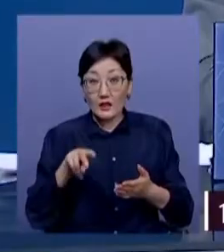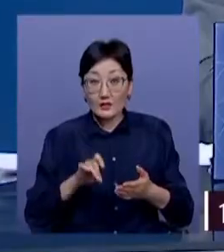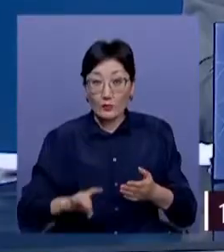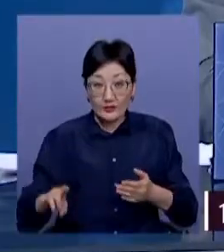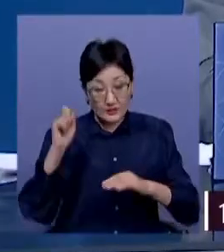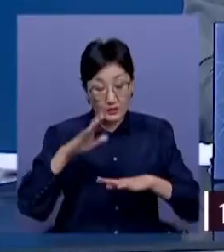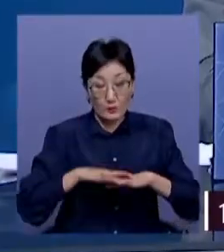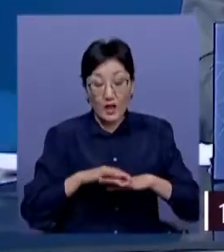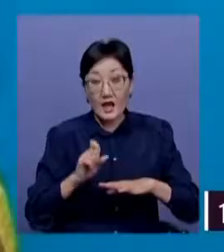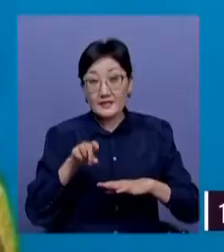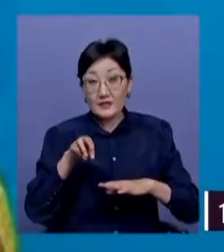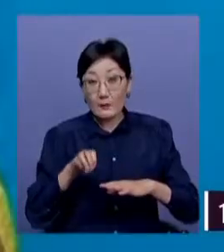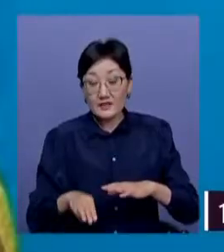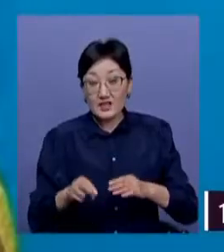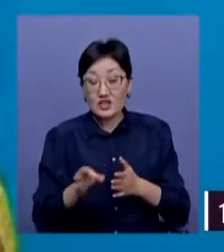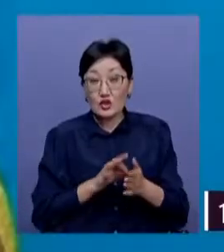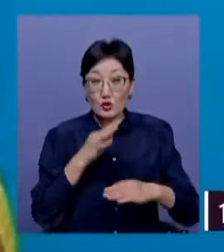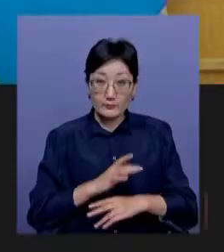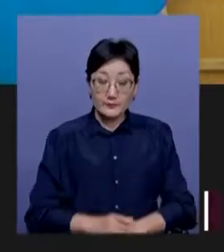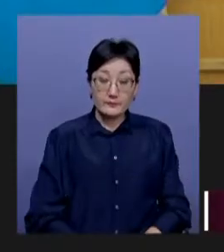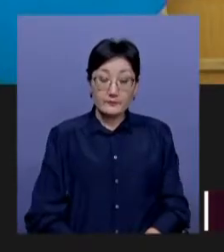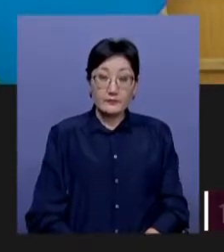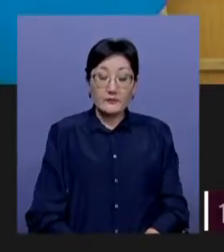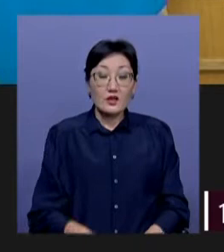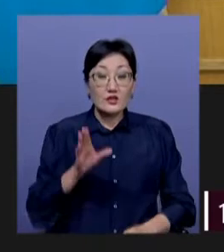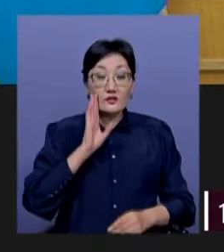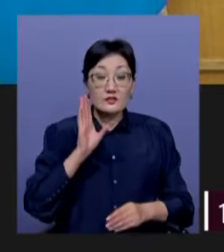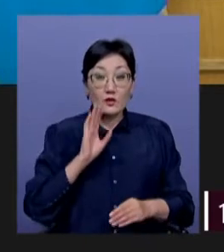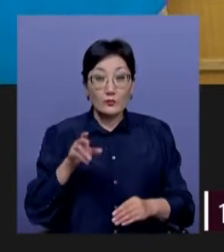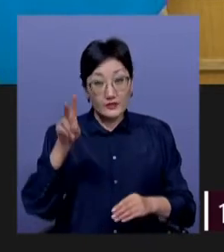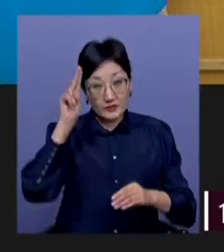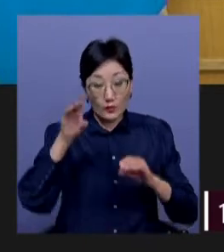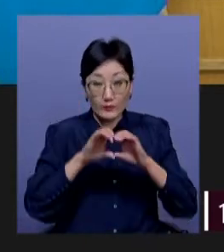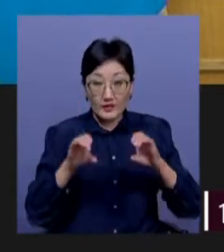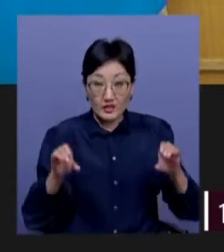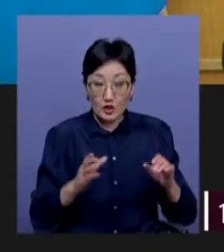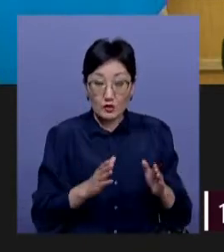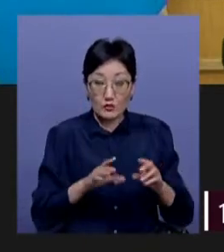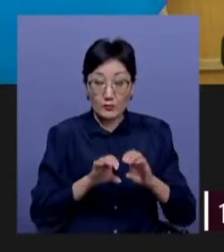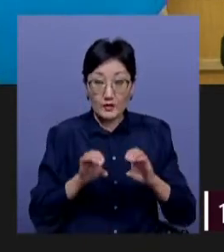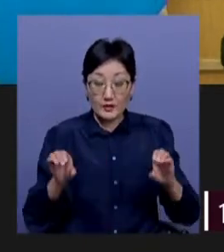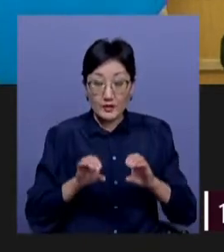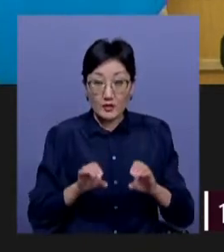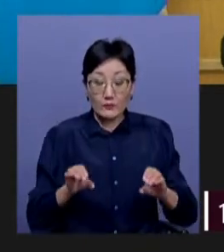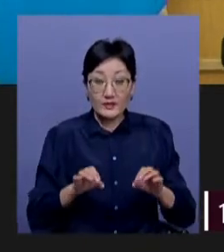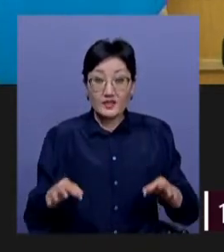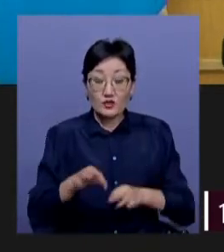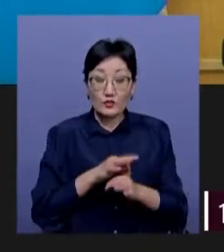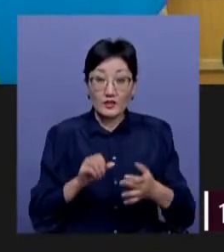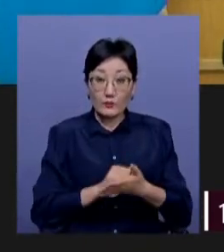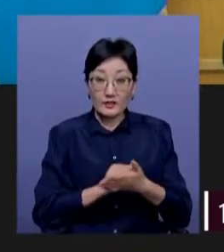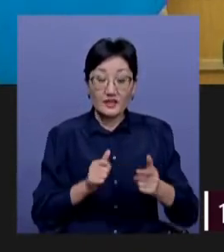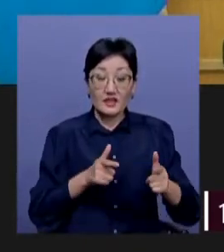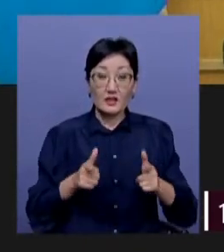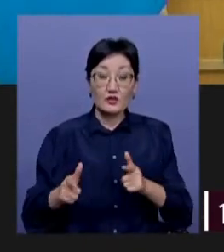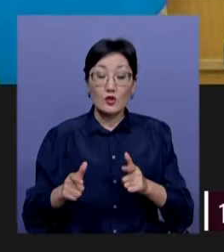ауданының әкімі Азамат Қалдыбековтің дереу жауап беруін бұйырды. Су мен канализация жүйелеріне жобалық сметалық құжаттамалар